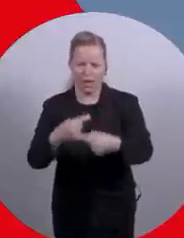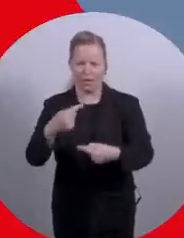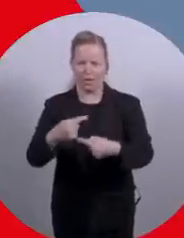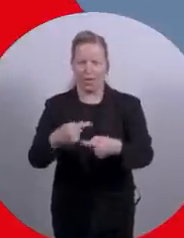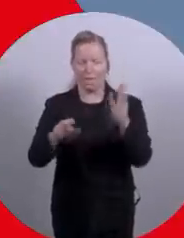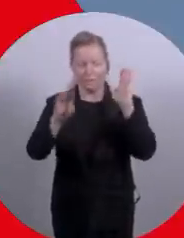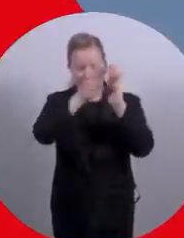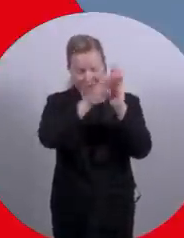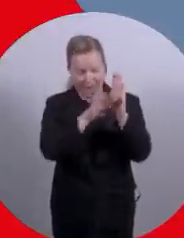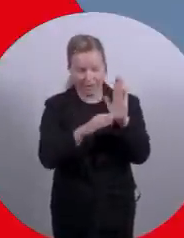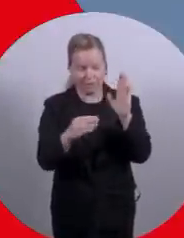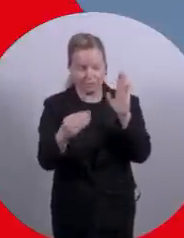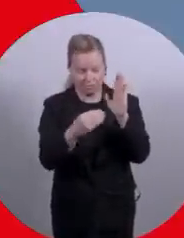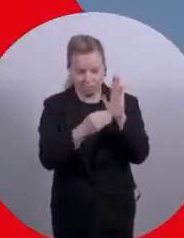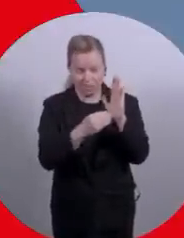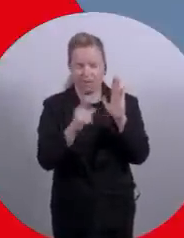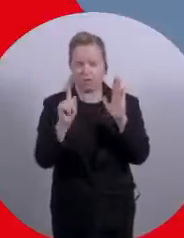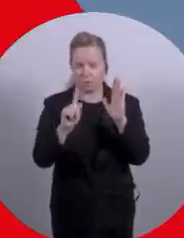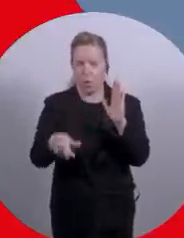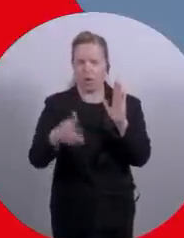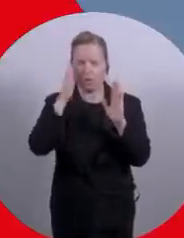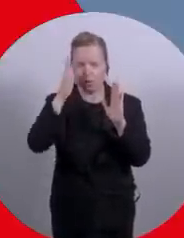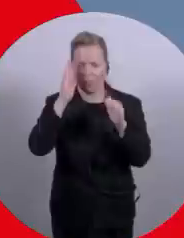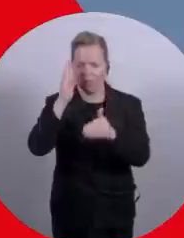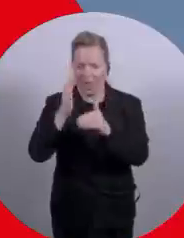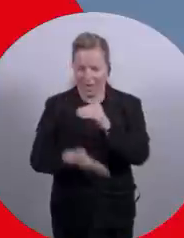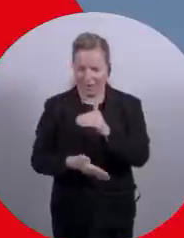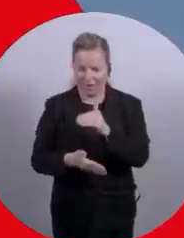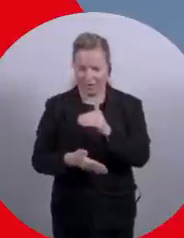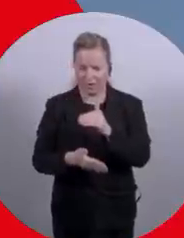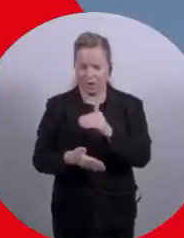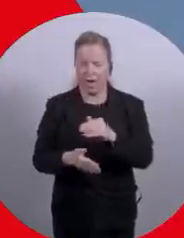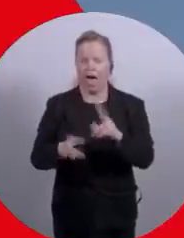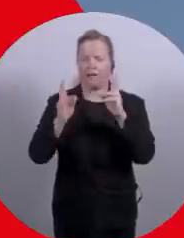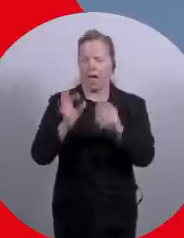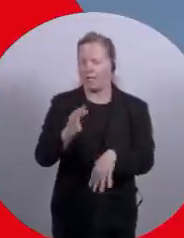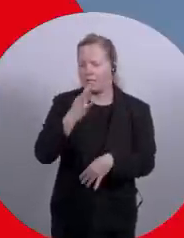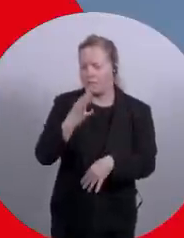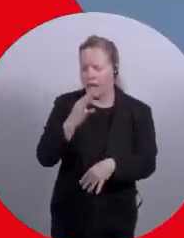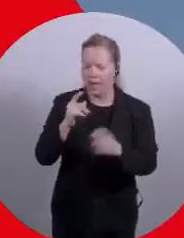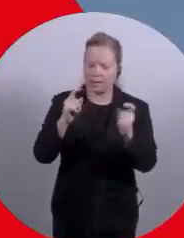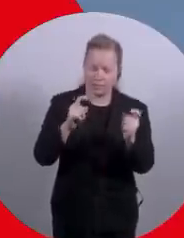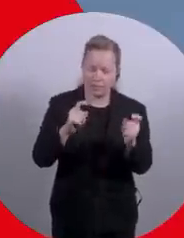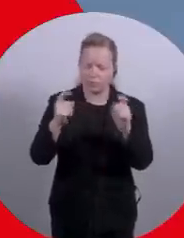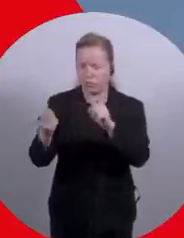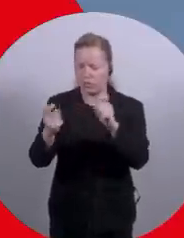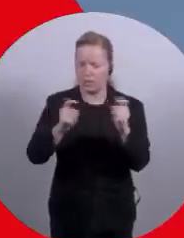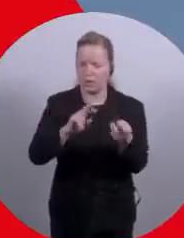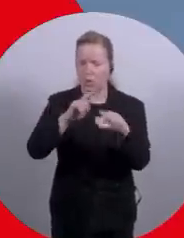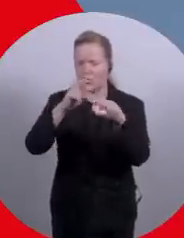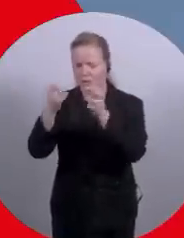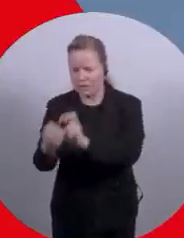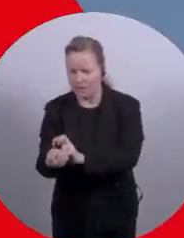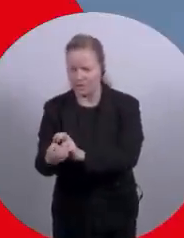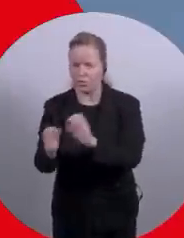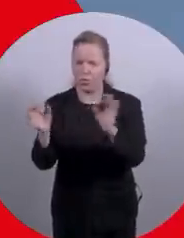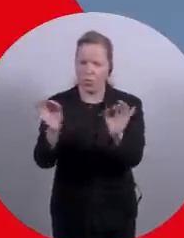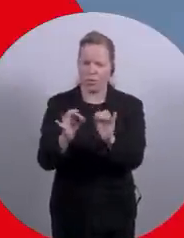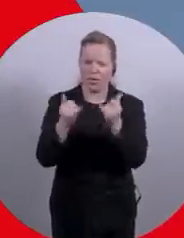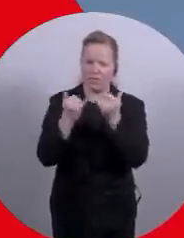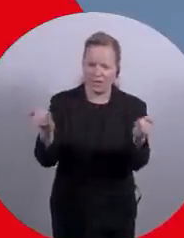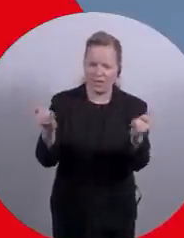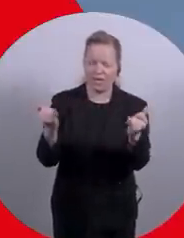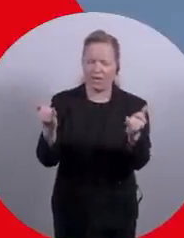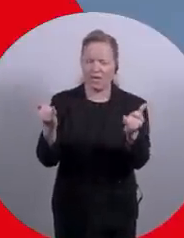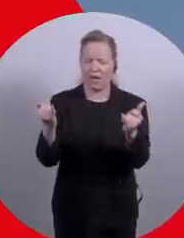im Prinzip beendet werden und ich denke dass das kann man über Details dann der Umsetzung reden oder Details der